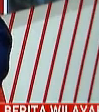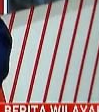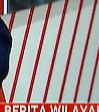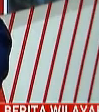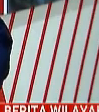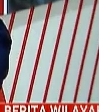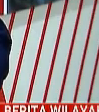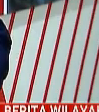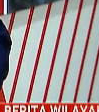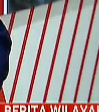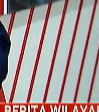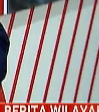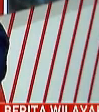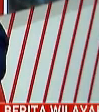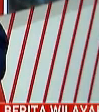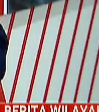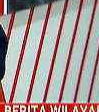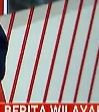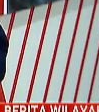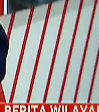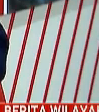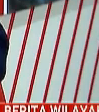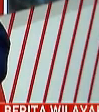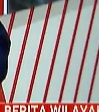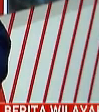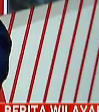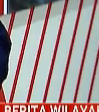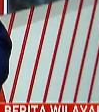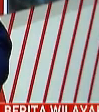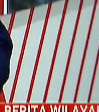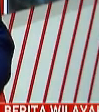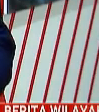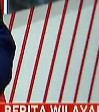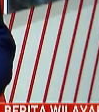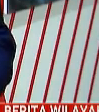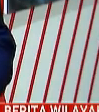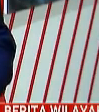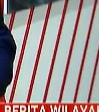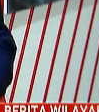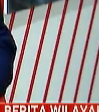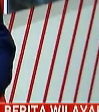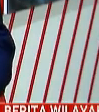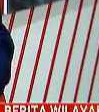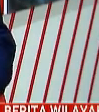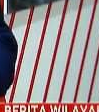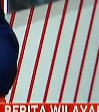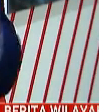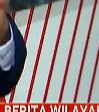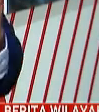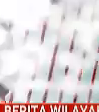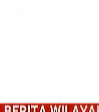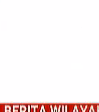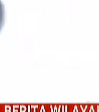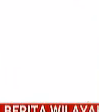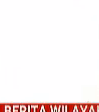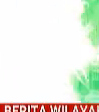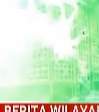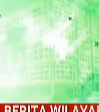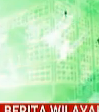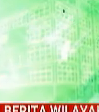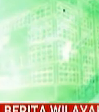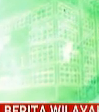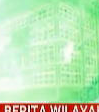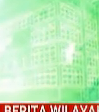RTM terus gah sebagai stesen peneraju industri penyiaran yang diyakini di Malaysia. Tahniah RTM.